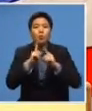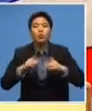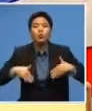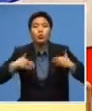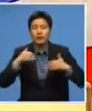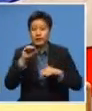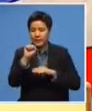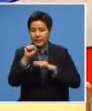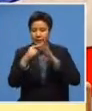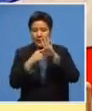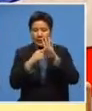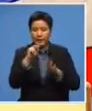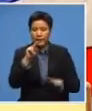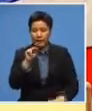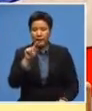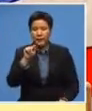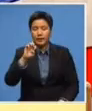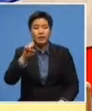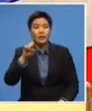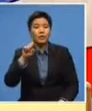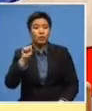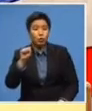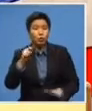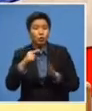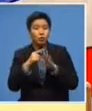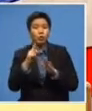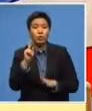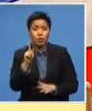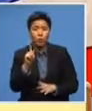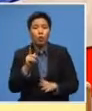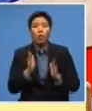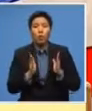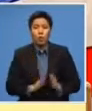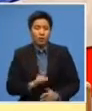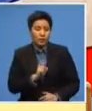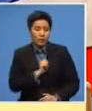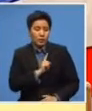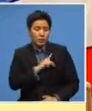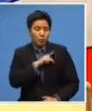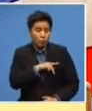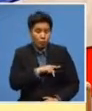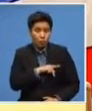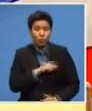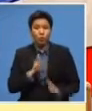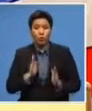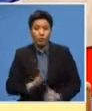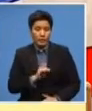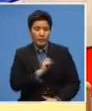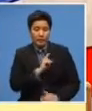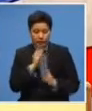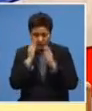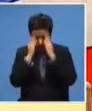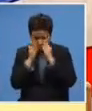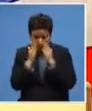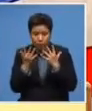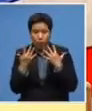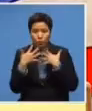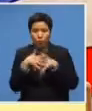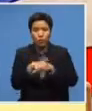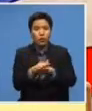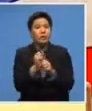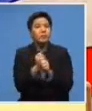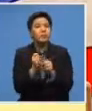ำว่าเป็นสันติสุขเพื่อจะทำไงให้อยู่กันได้ทั้งไทยพุทธและมุสลิมอย่างยั่งยืนนะครับในเรื่องของความสัน